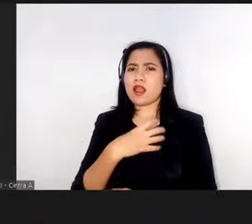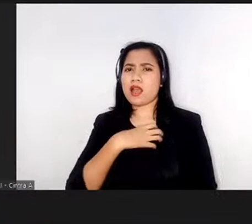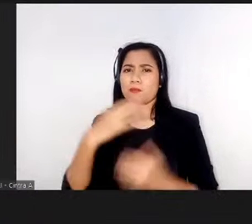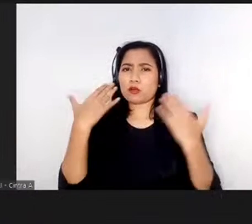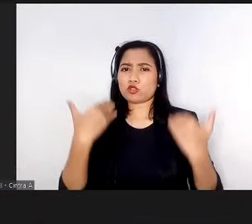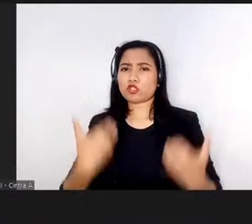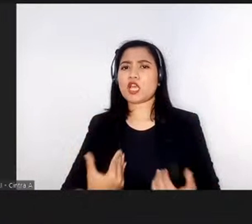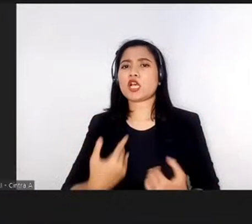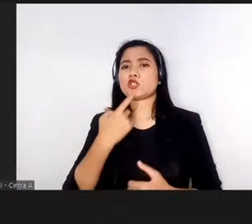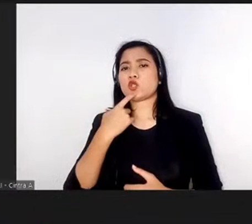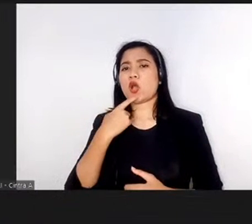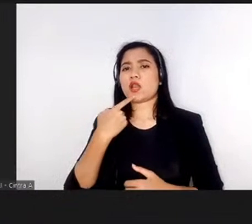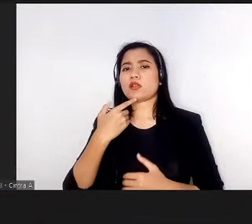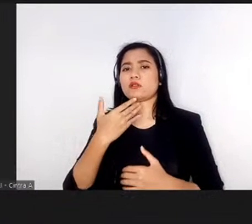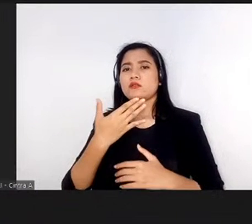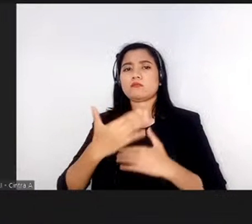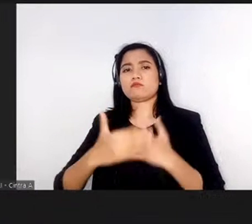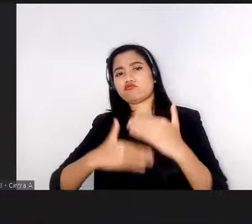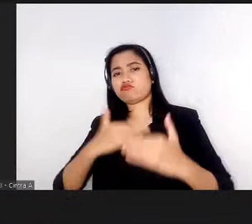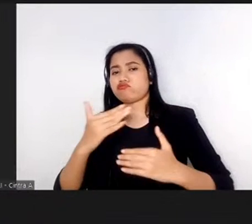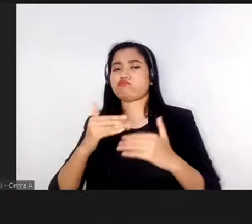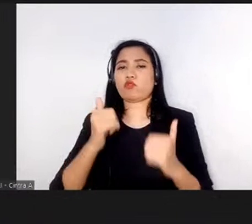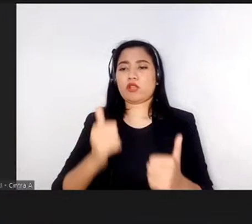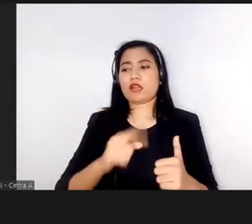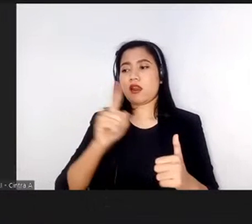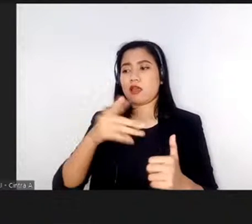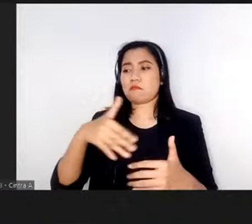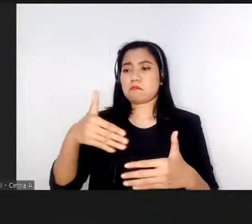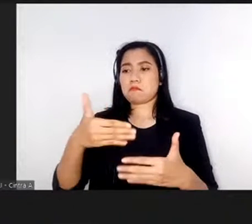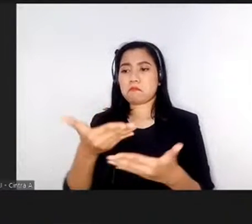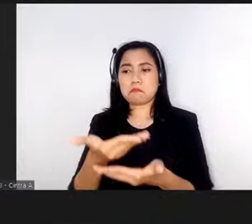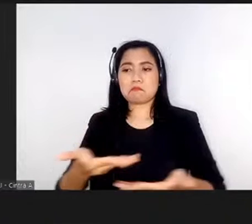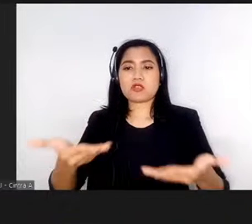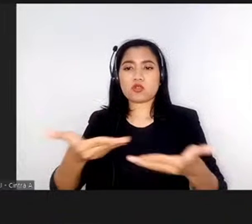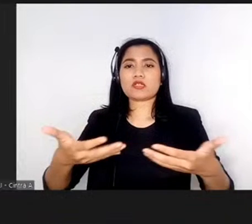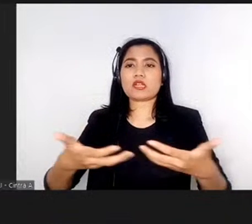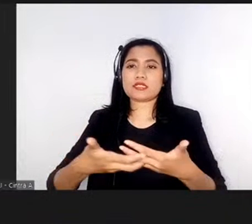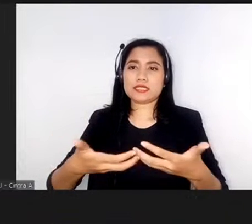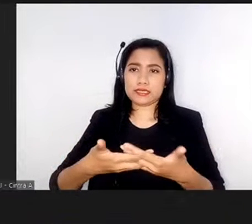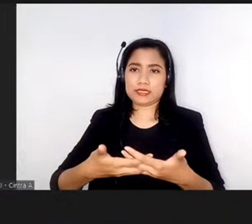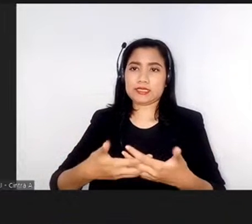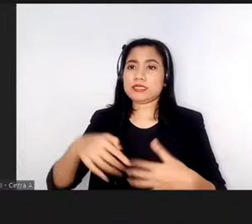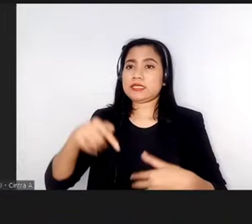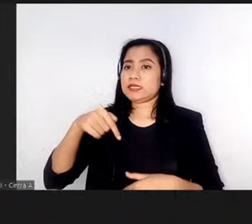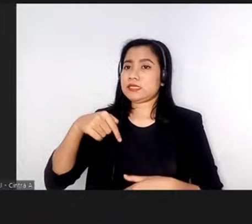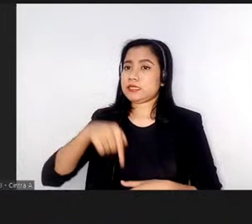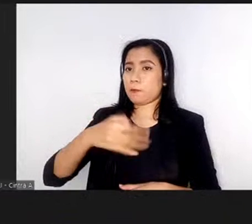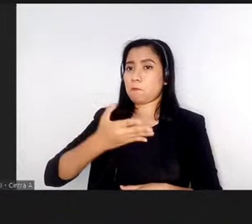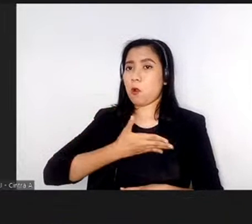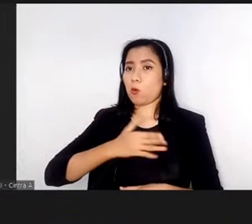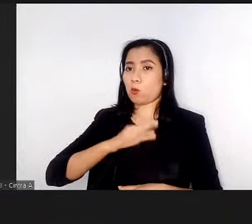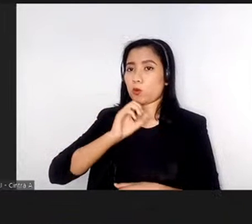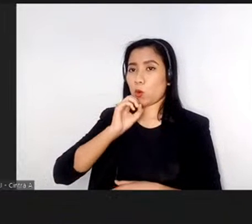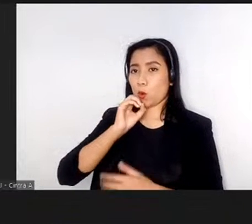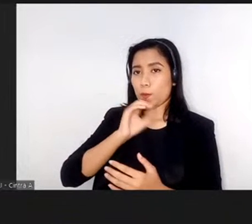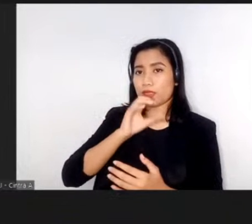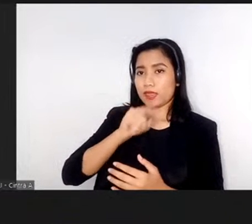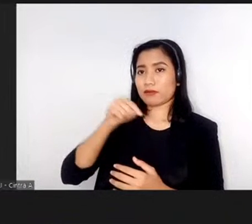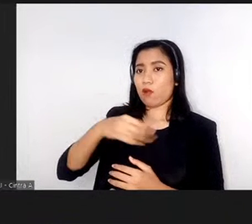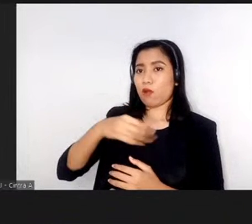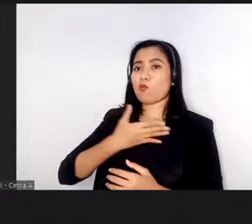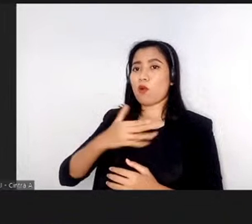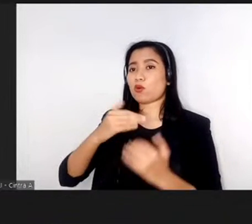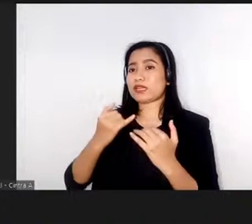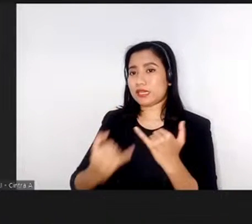pemulihannya dan juga dalam masa transisi saya akan mengakhiri dengan beberapa komentar mengenai implementasi